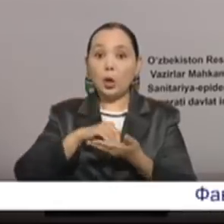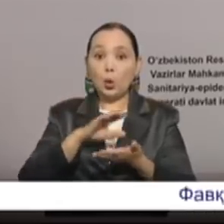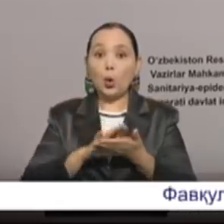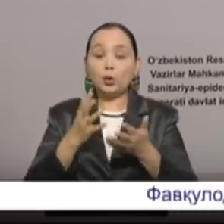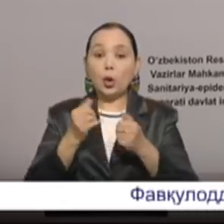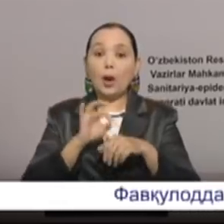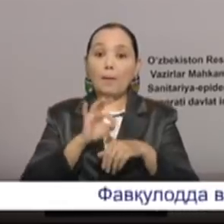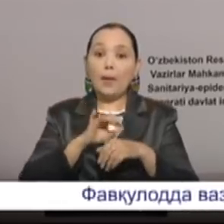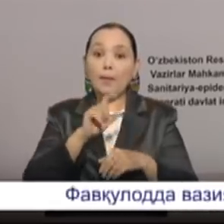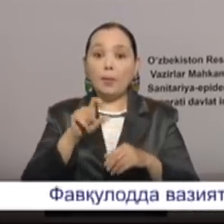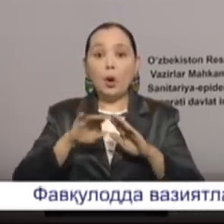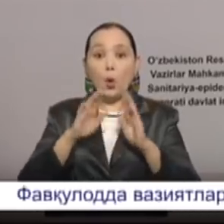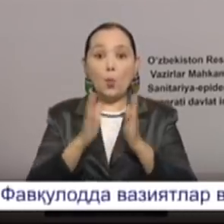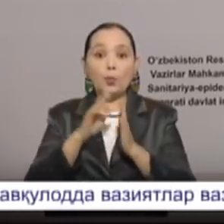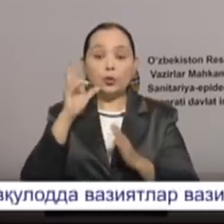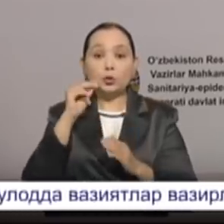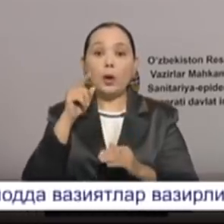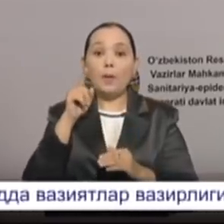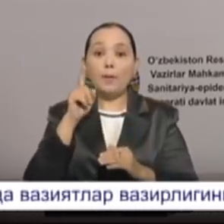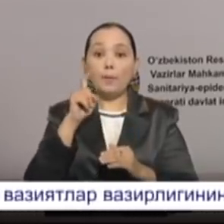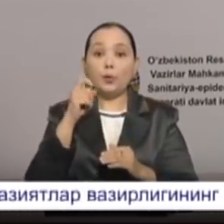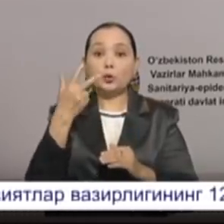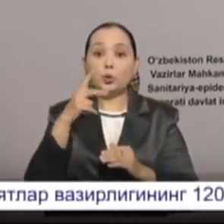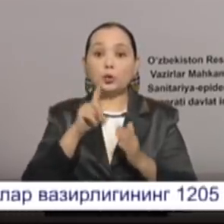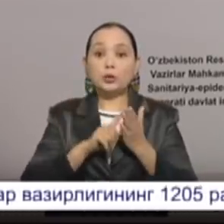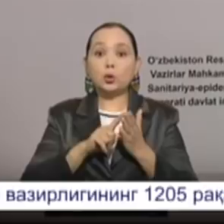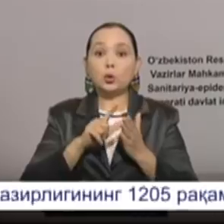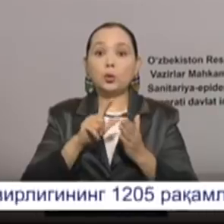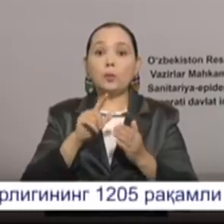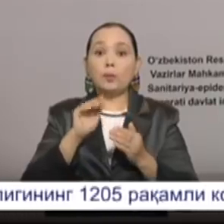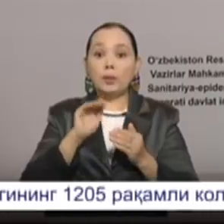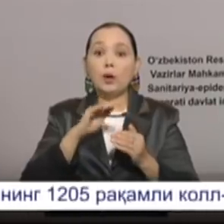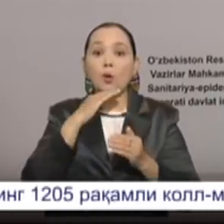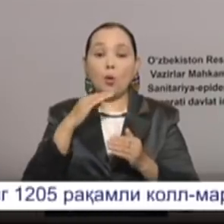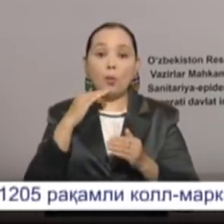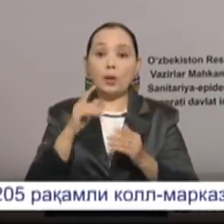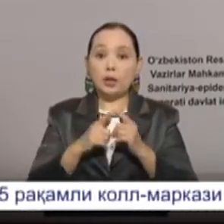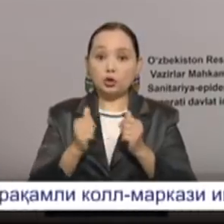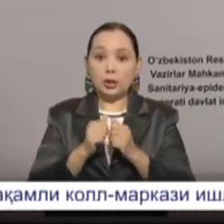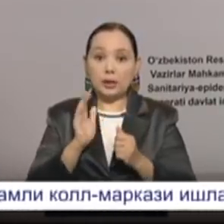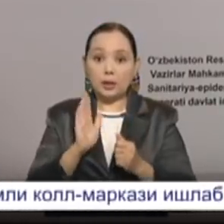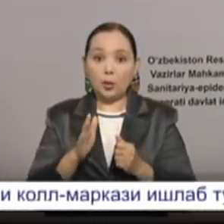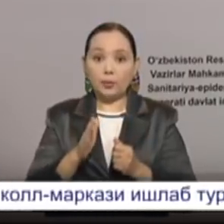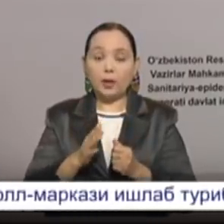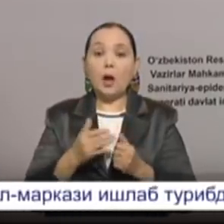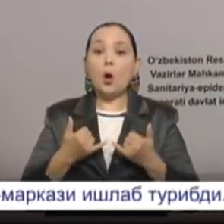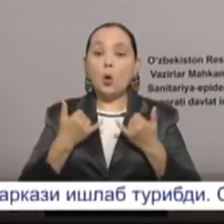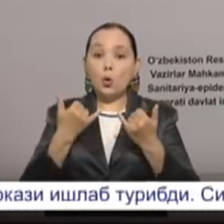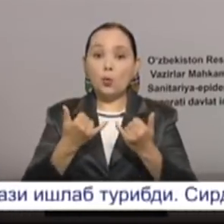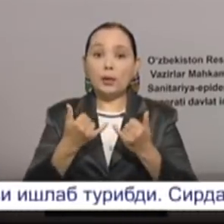olingan bemorlarning umumiy soni 134 mingdan ortiqroqni tashkil etyapti.